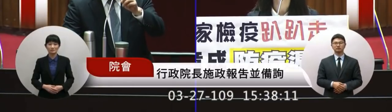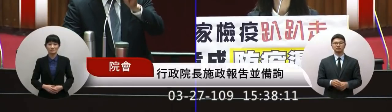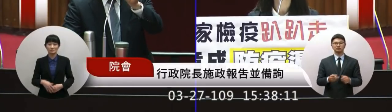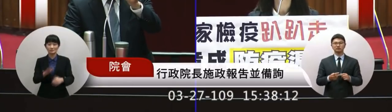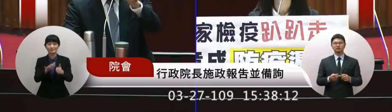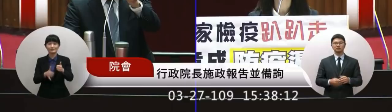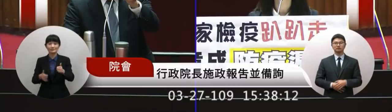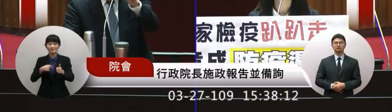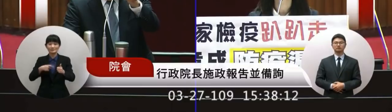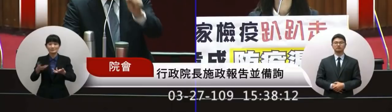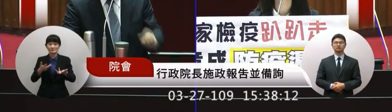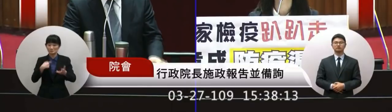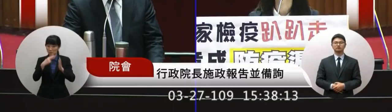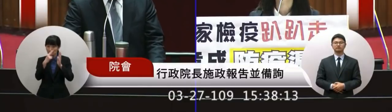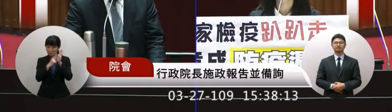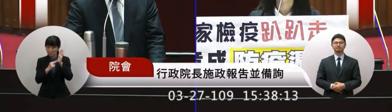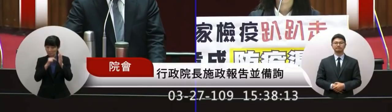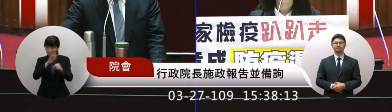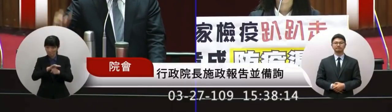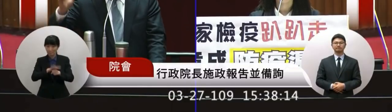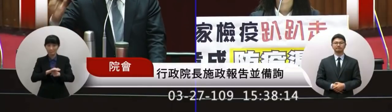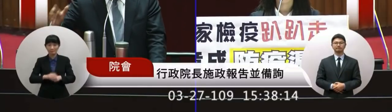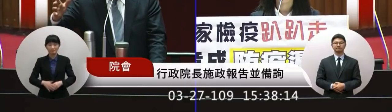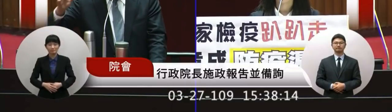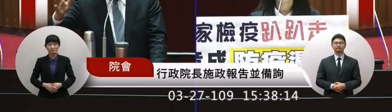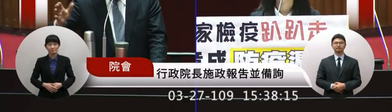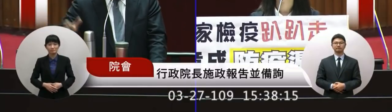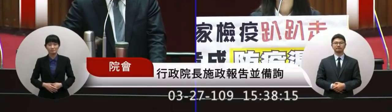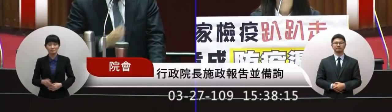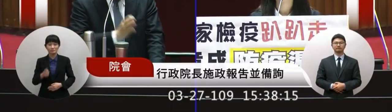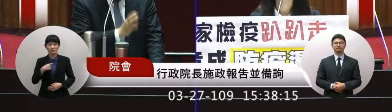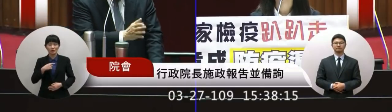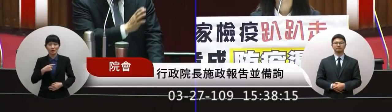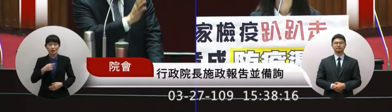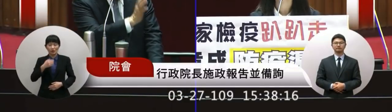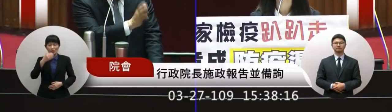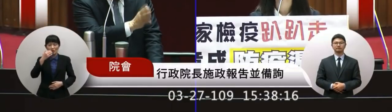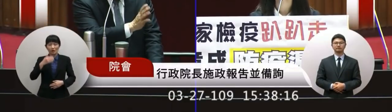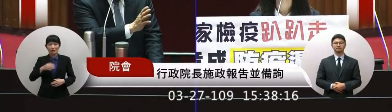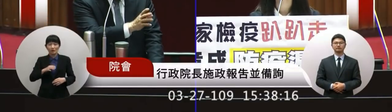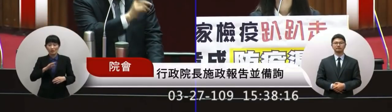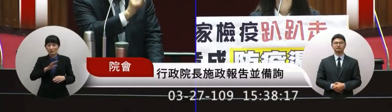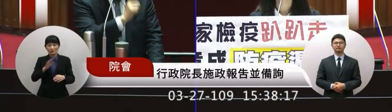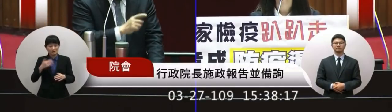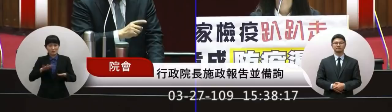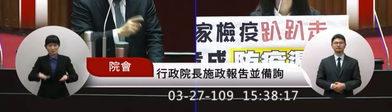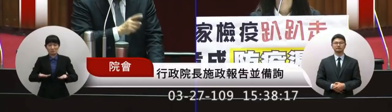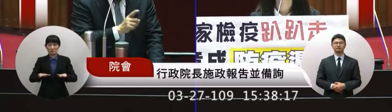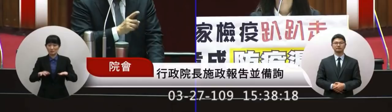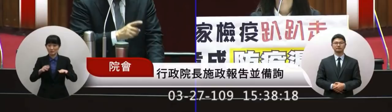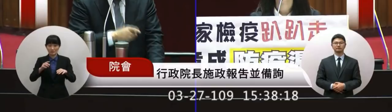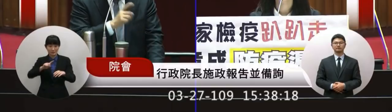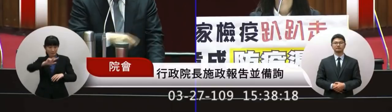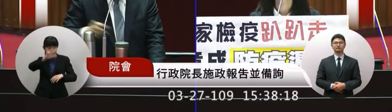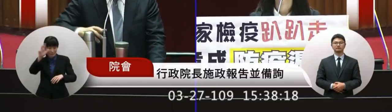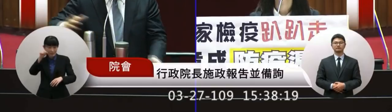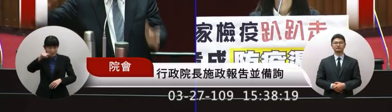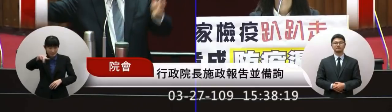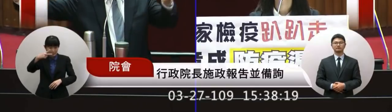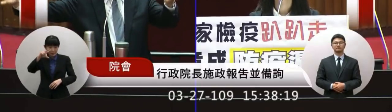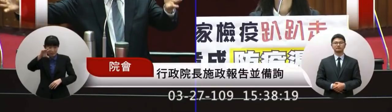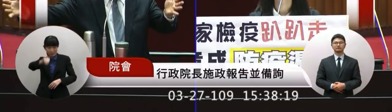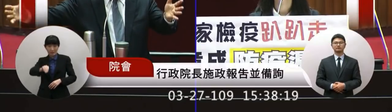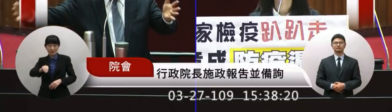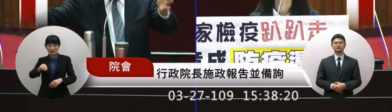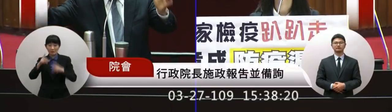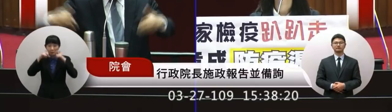疫， 我这一部分我再讲一点点，就是我们是好不容易现在才刚刚来到1200万片，不是已